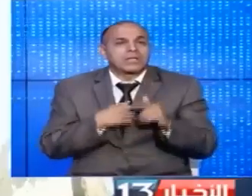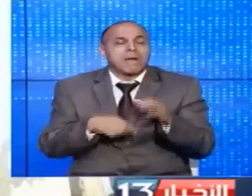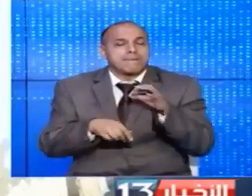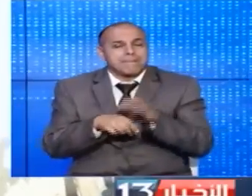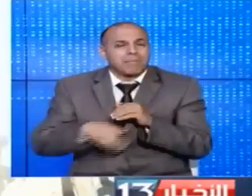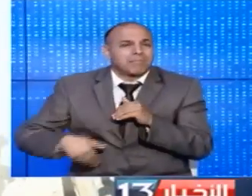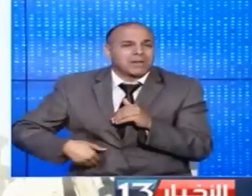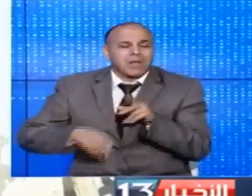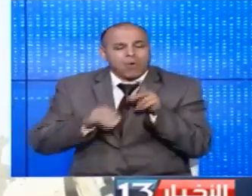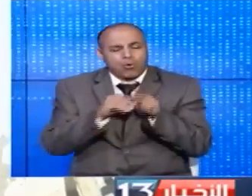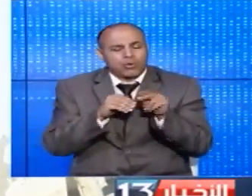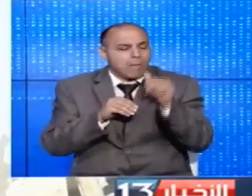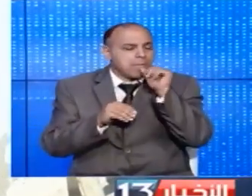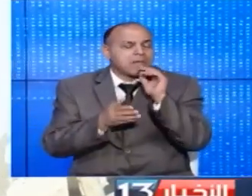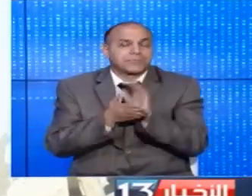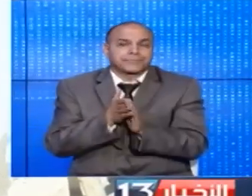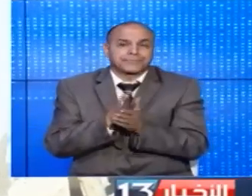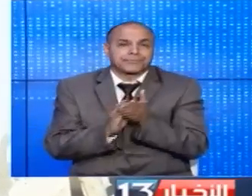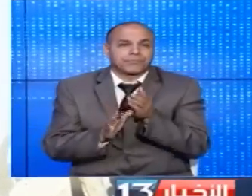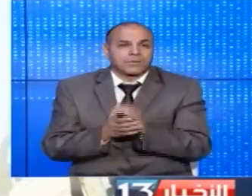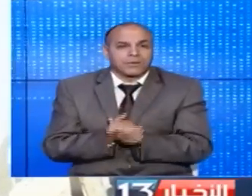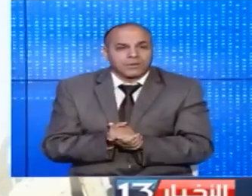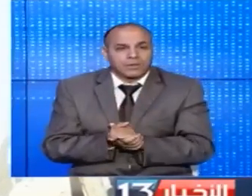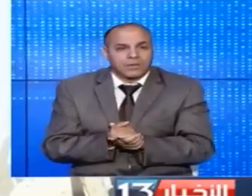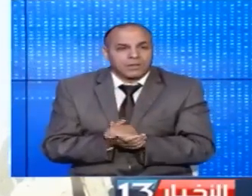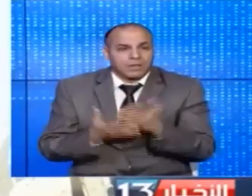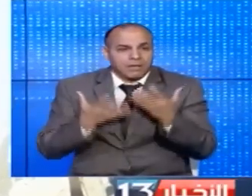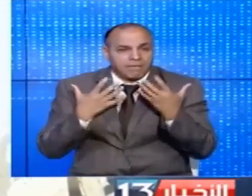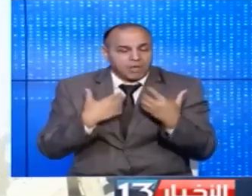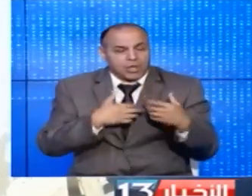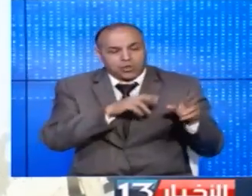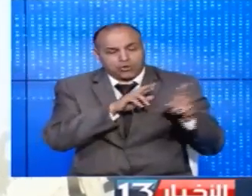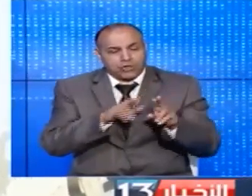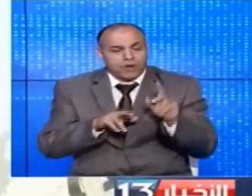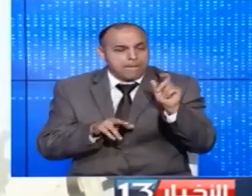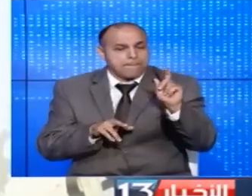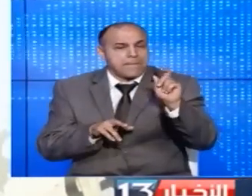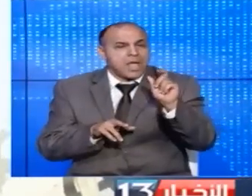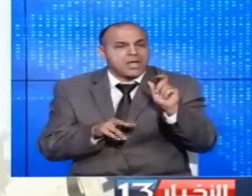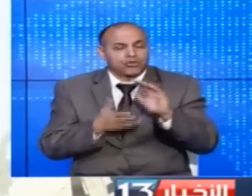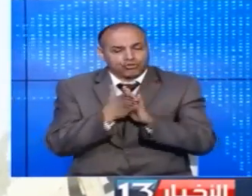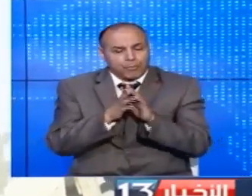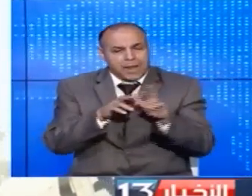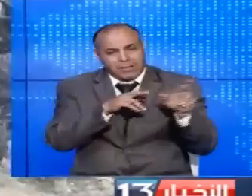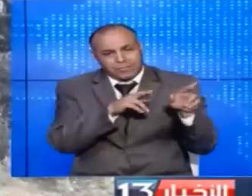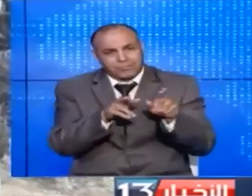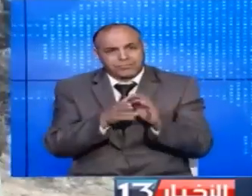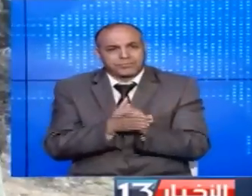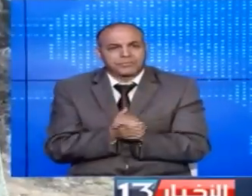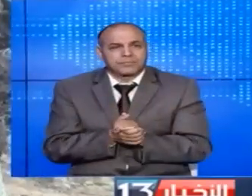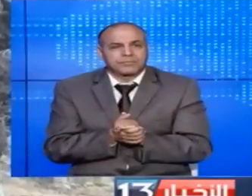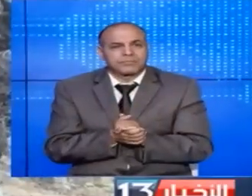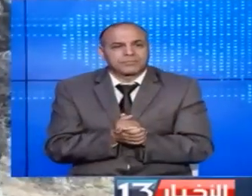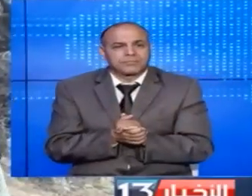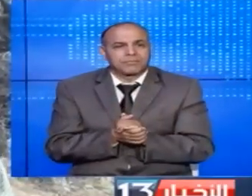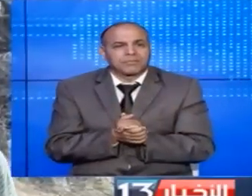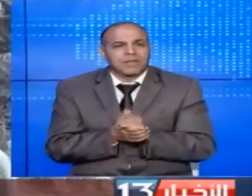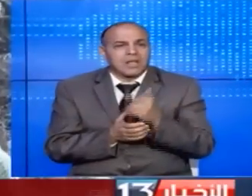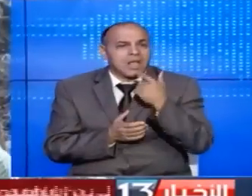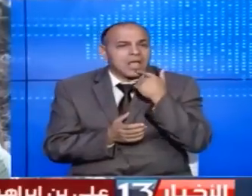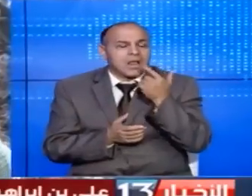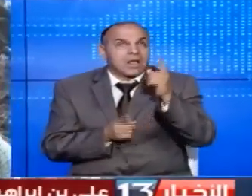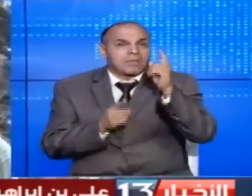وديما يقص علينا، ما عندناش نحبوه يرجع جمعيته السونيت. كان صافي مرض في